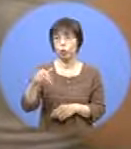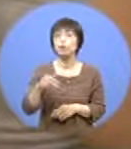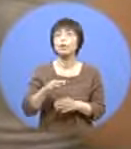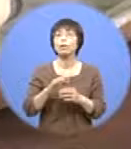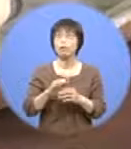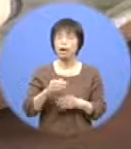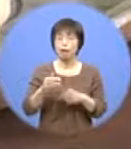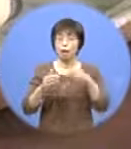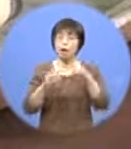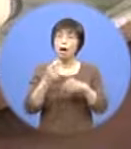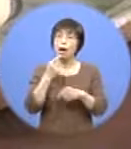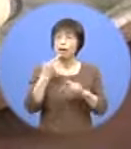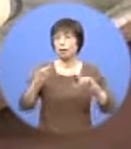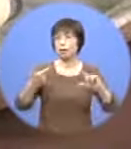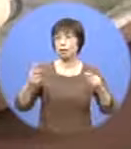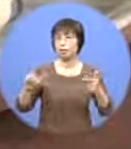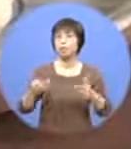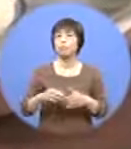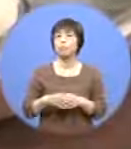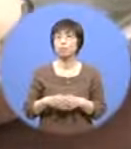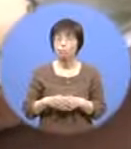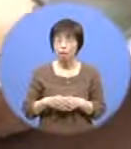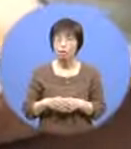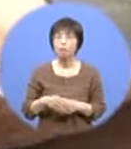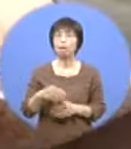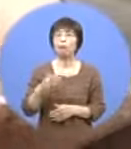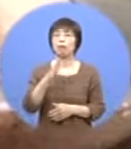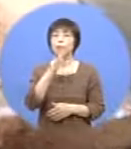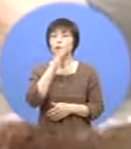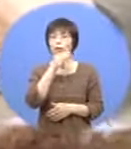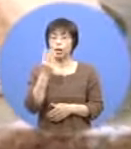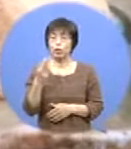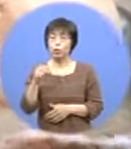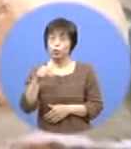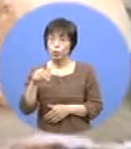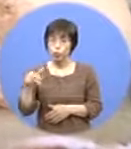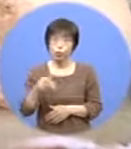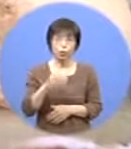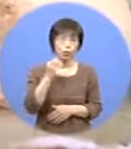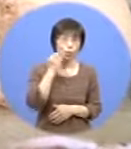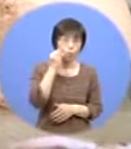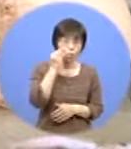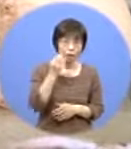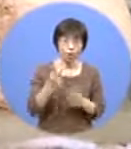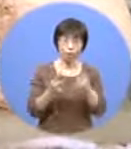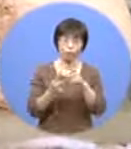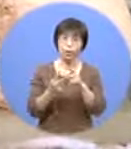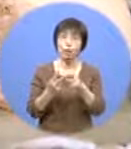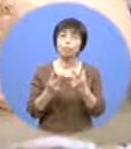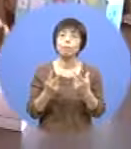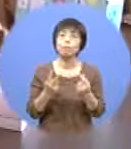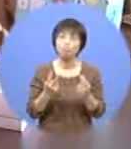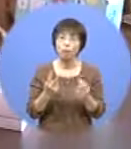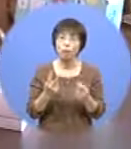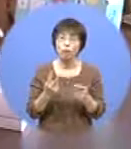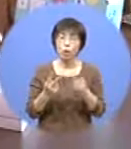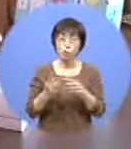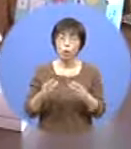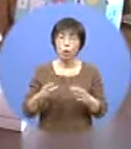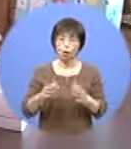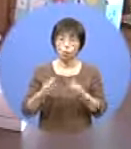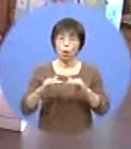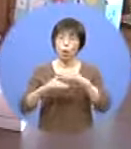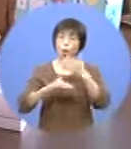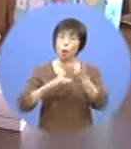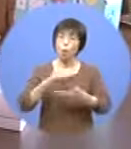身のあんも違っております。 柚子味と梅味の2種類があるんですね、 はい、 です。このパッケージもと